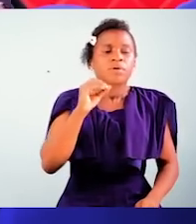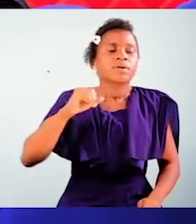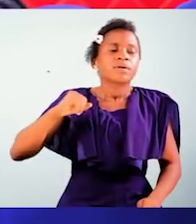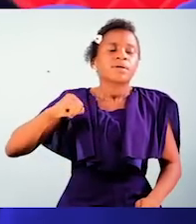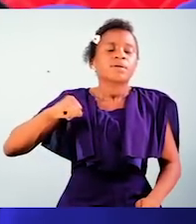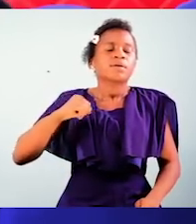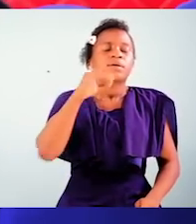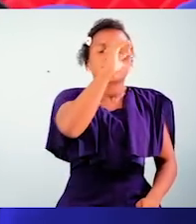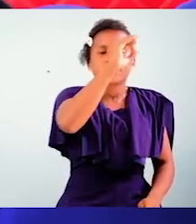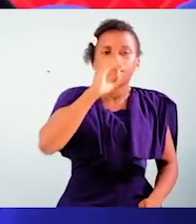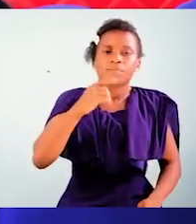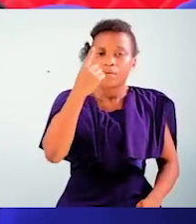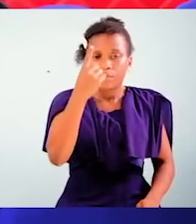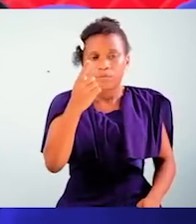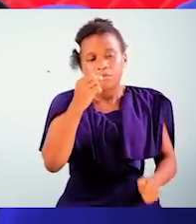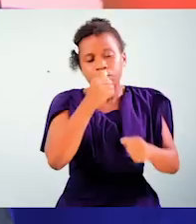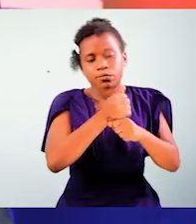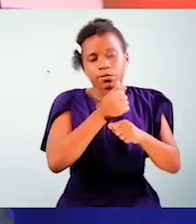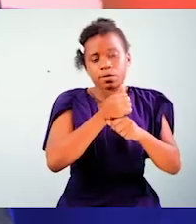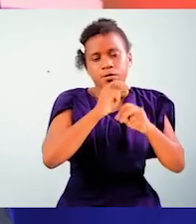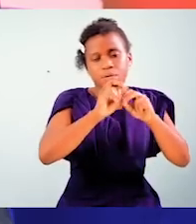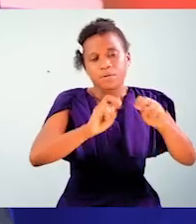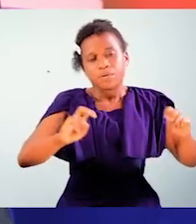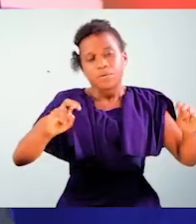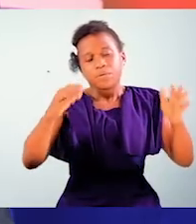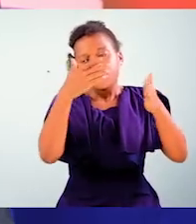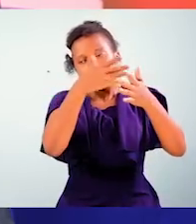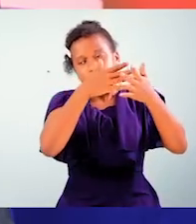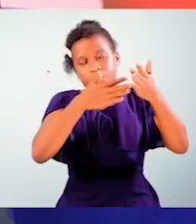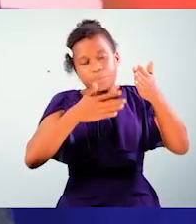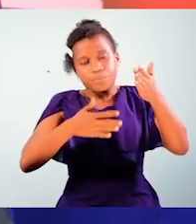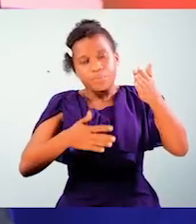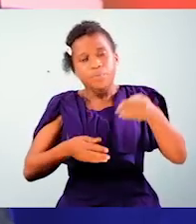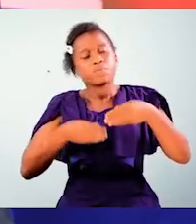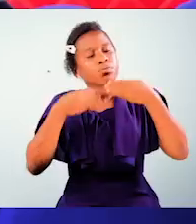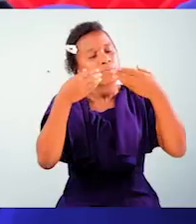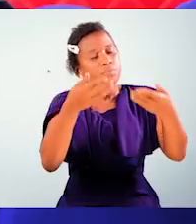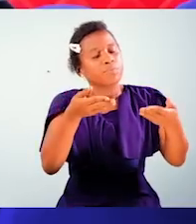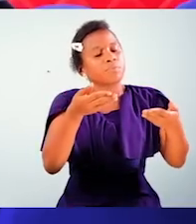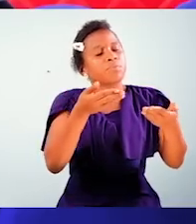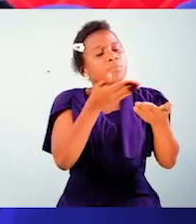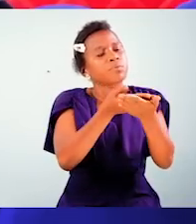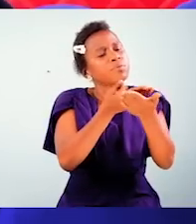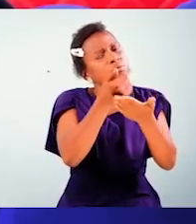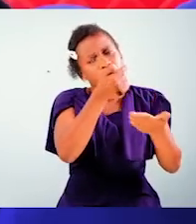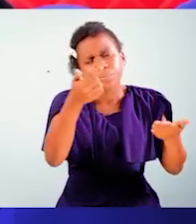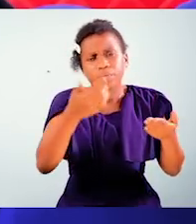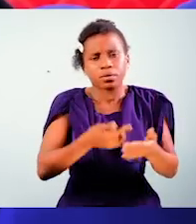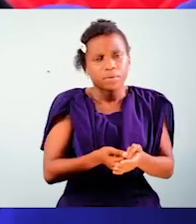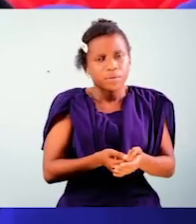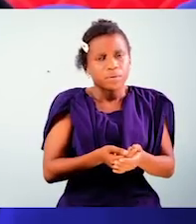kufanya uchunguzi na kuja na ripoti aishie tu kutoa recommendation? Yaani